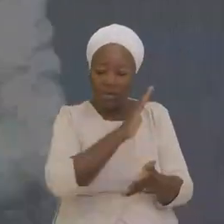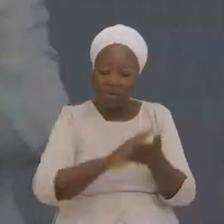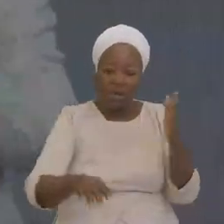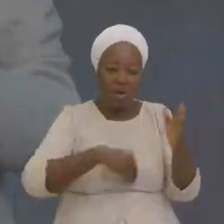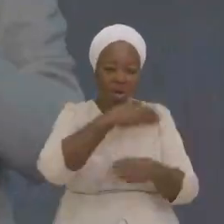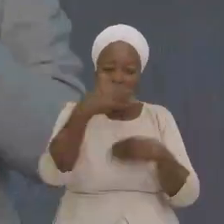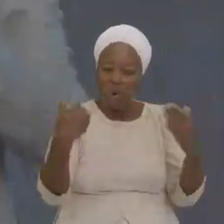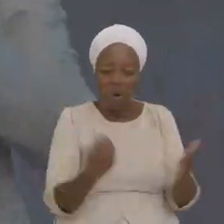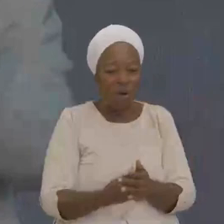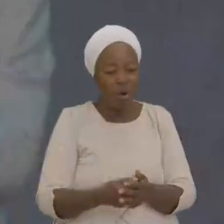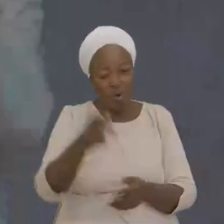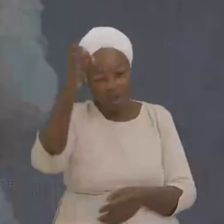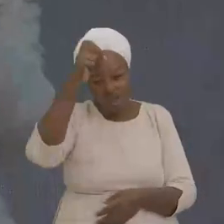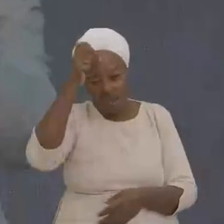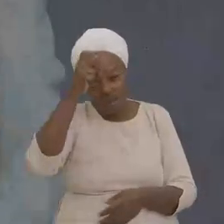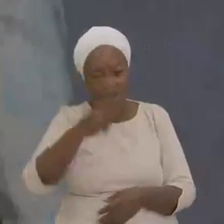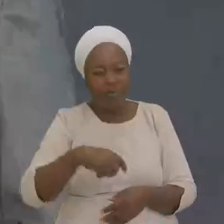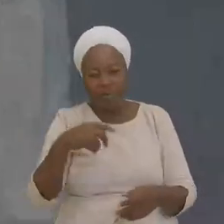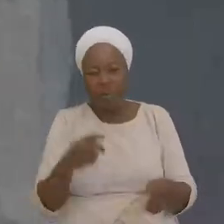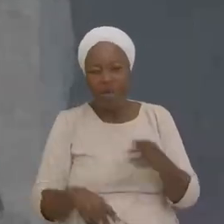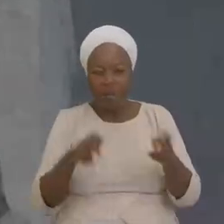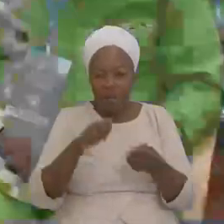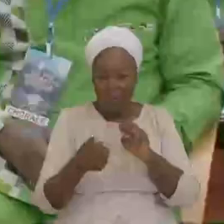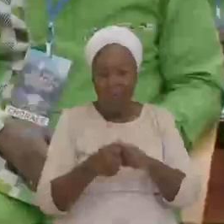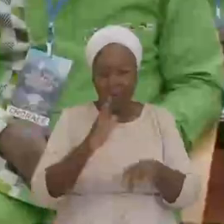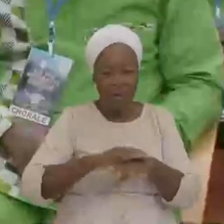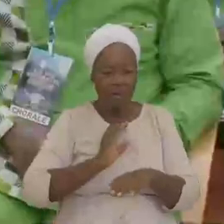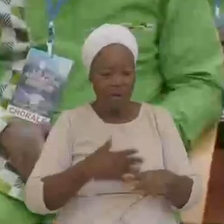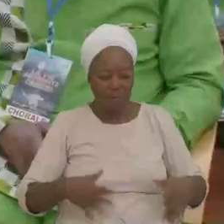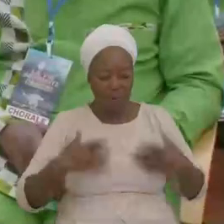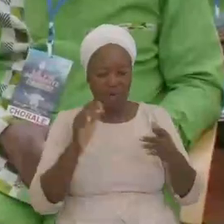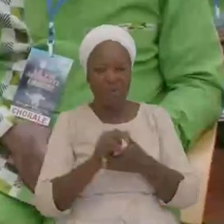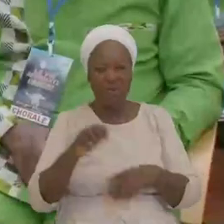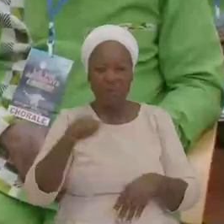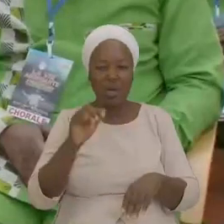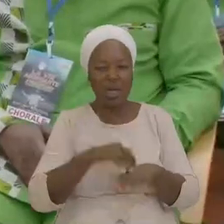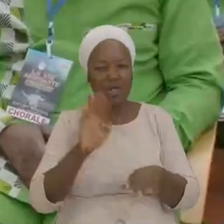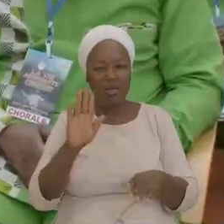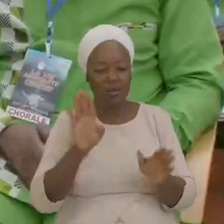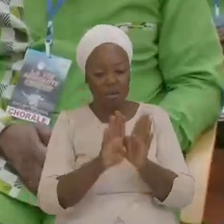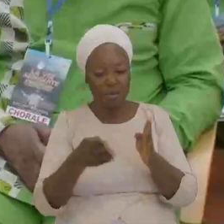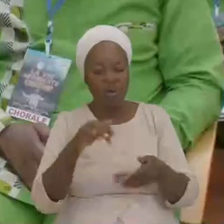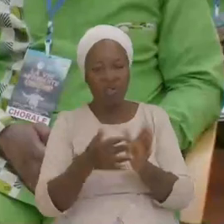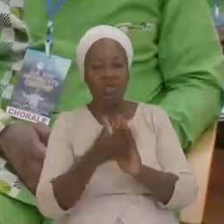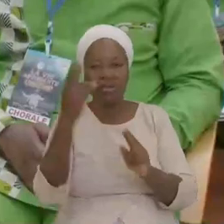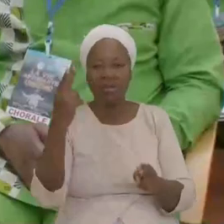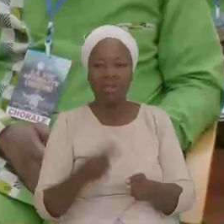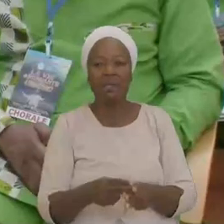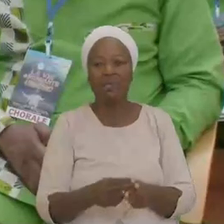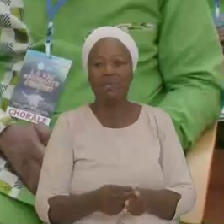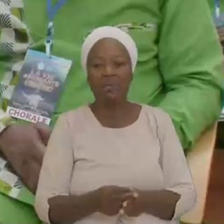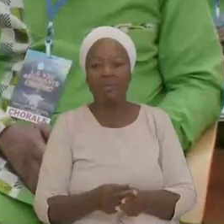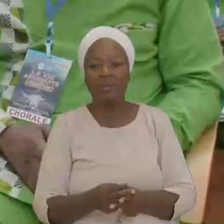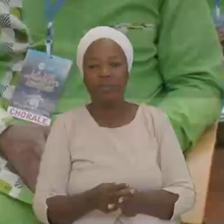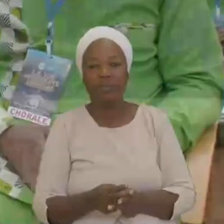Il va régler le compte de tous ces esprits, de ces pas qui frapperont à ta porte, au